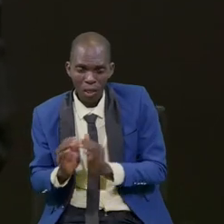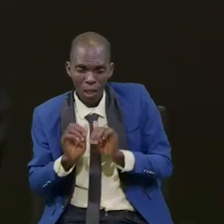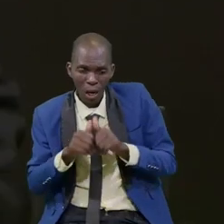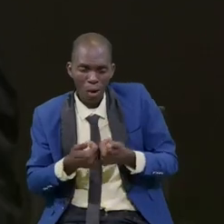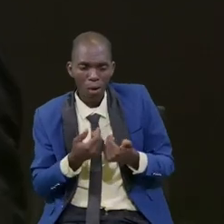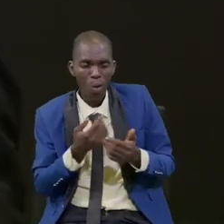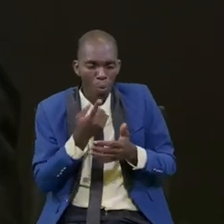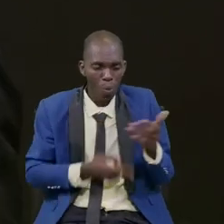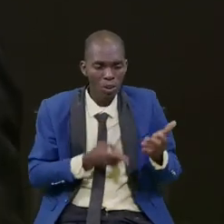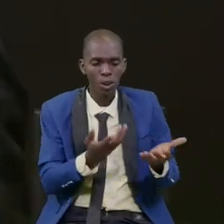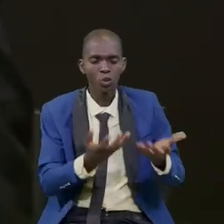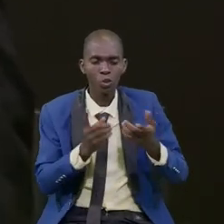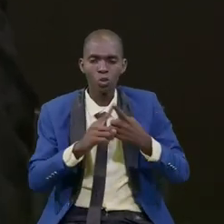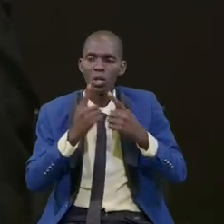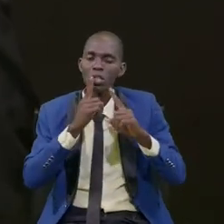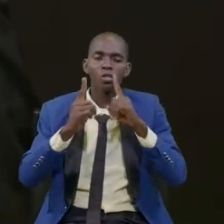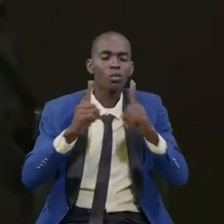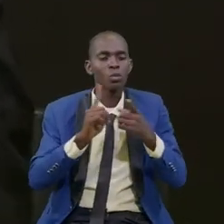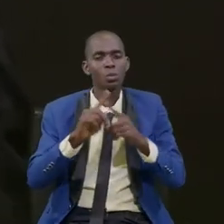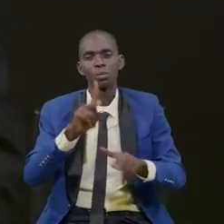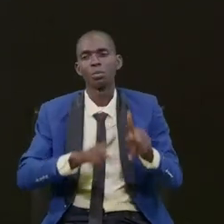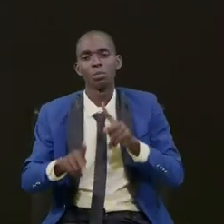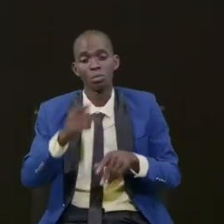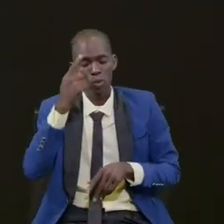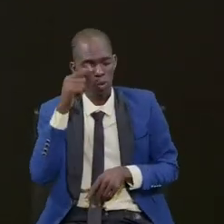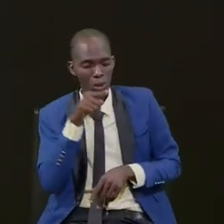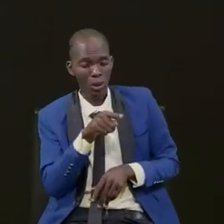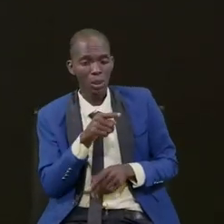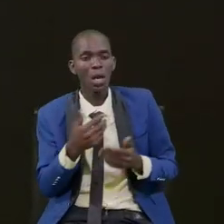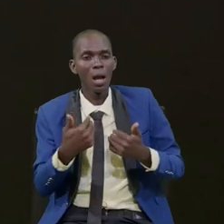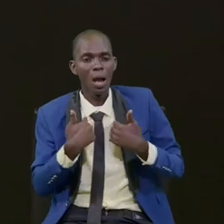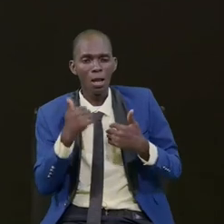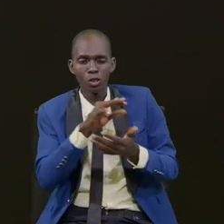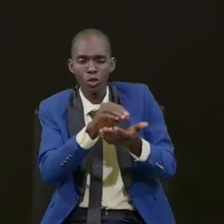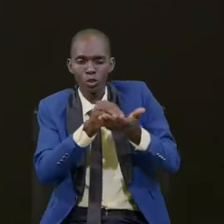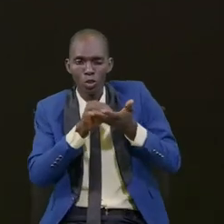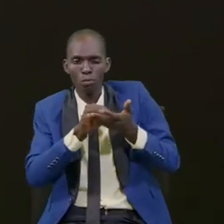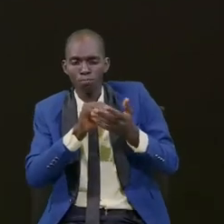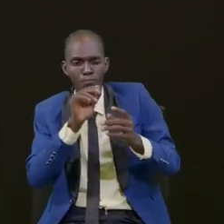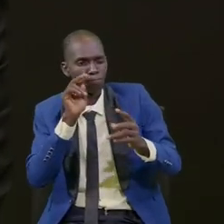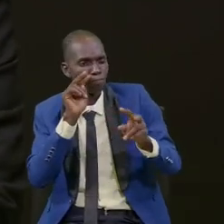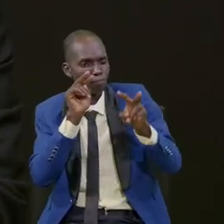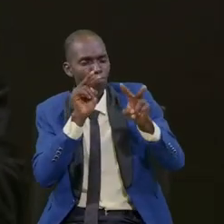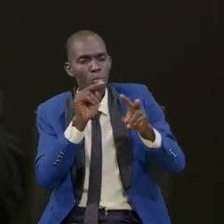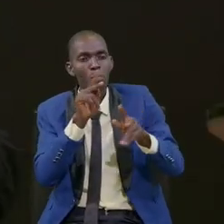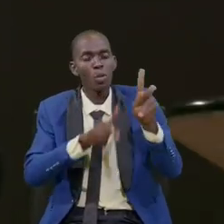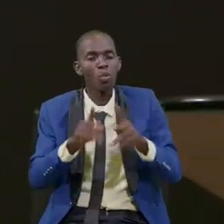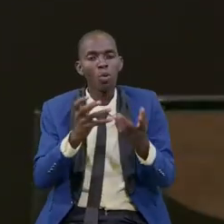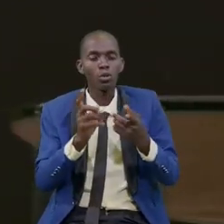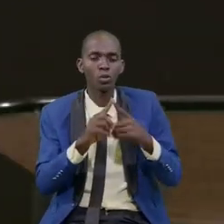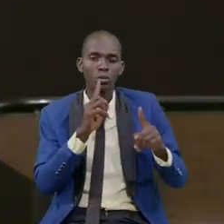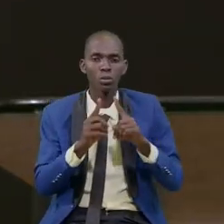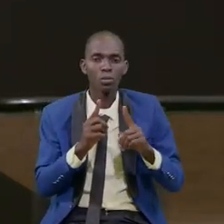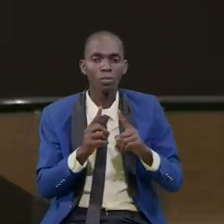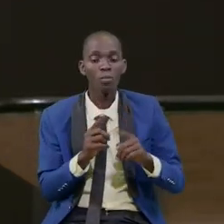qu'il voudrait dire. Parce qu'il a une cible, un objectif, un